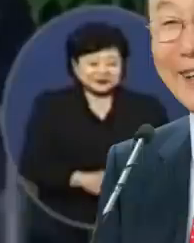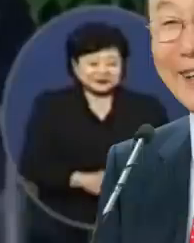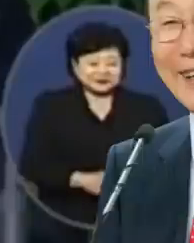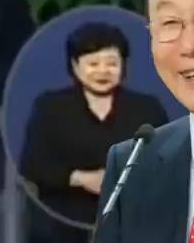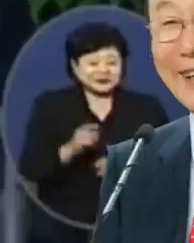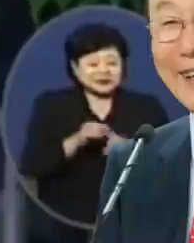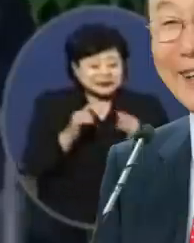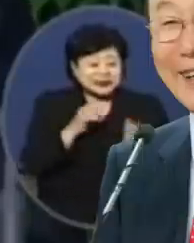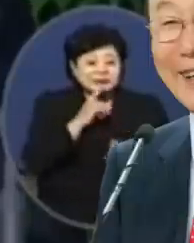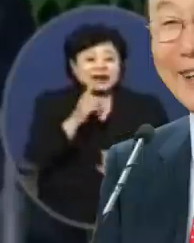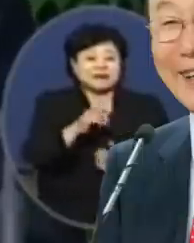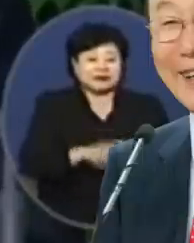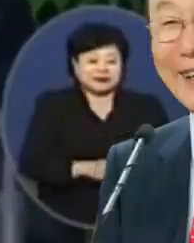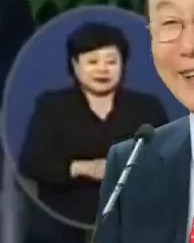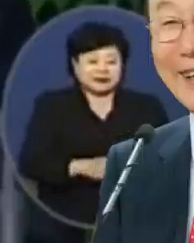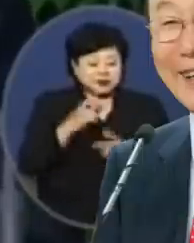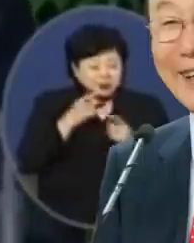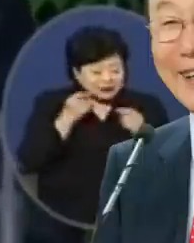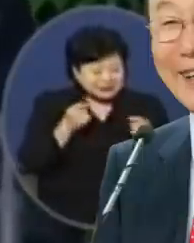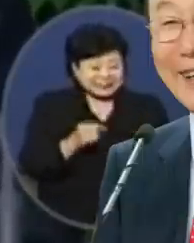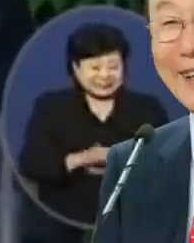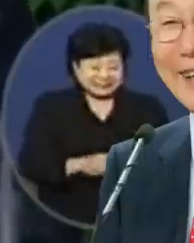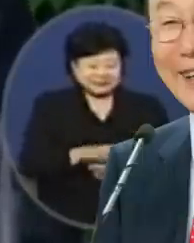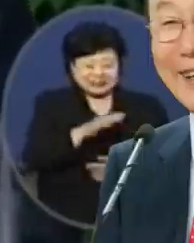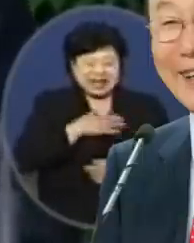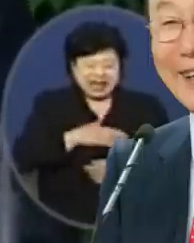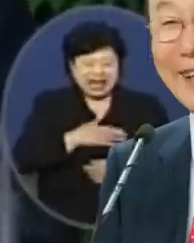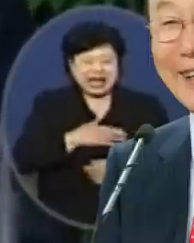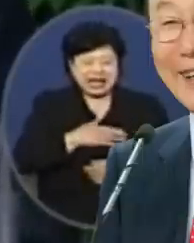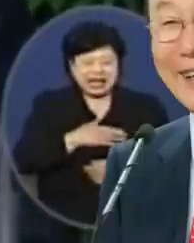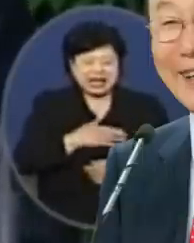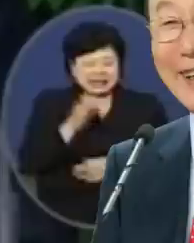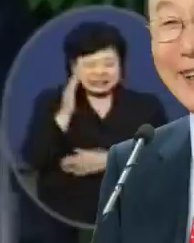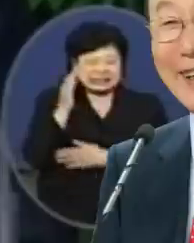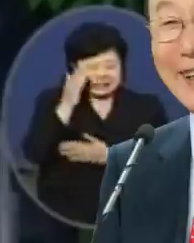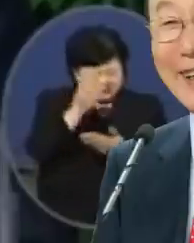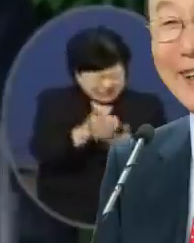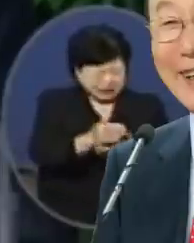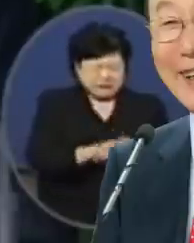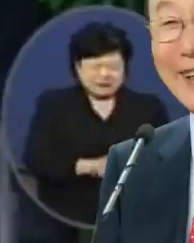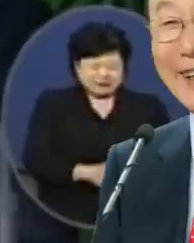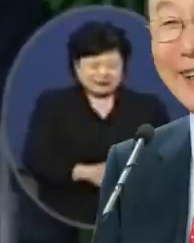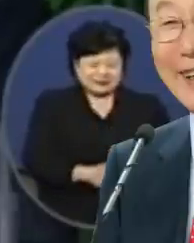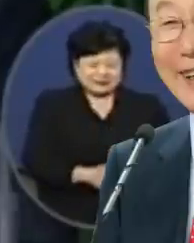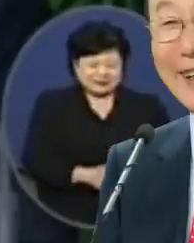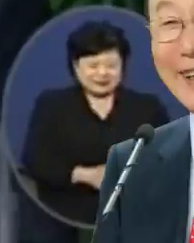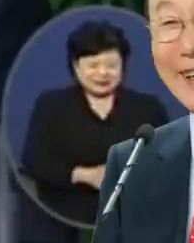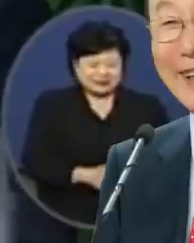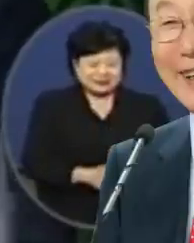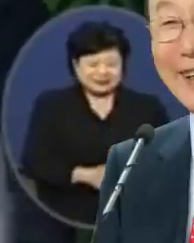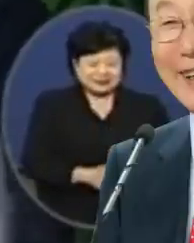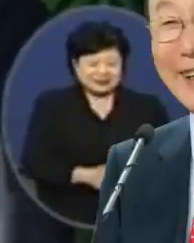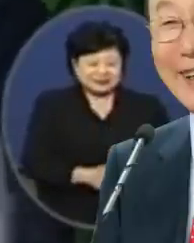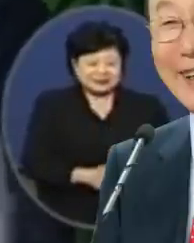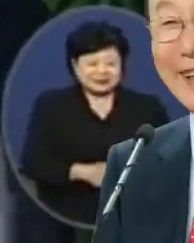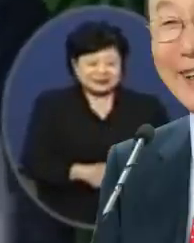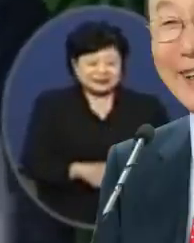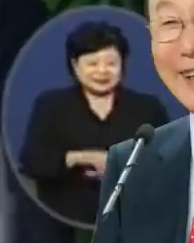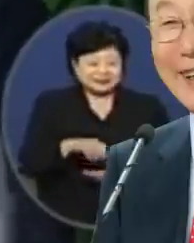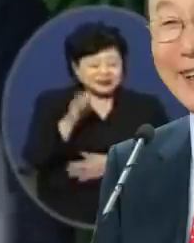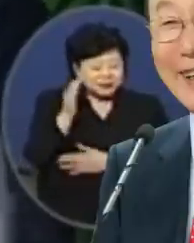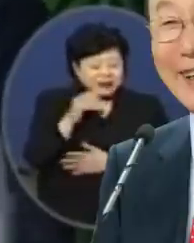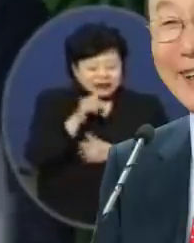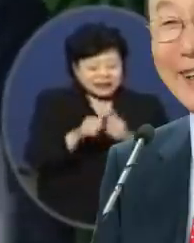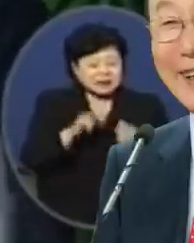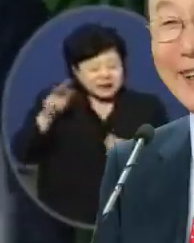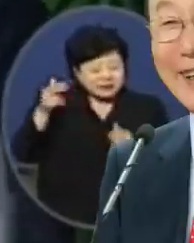어떤 사람이 말하기를 정 목사님 우리 다 알고 있으니까 강단에서 그런 말을 하지 마세요. 그러나 강단에서 말을 하여